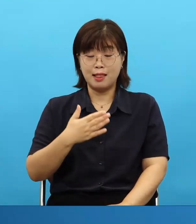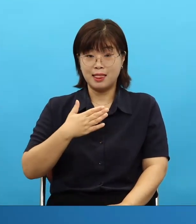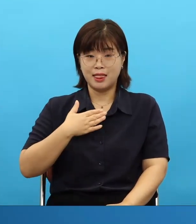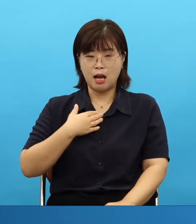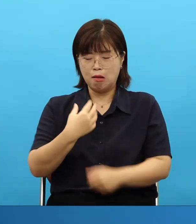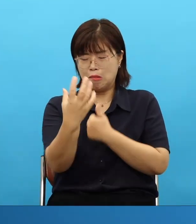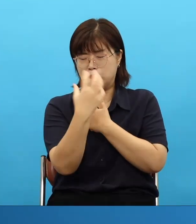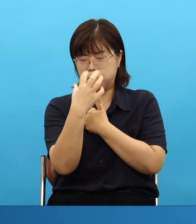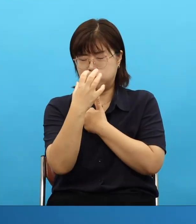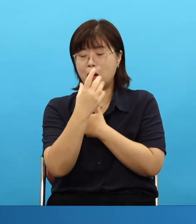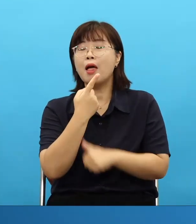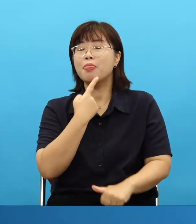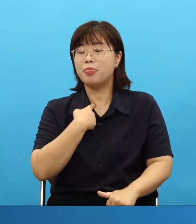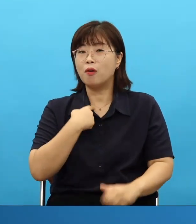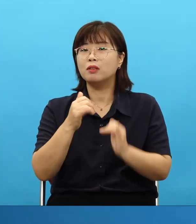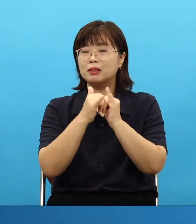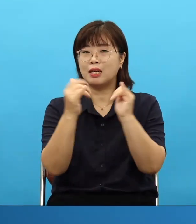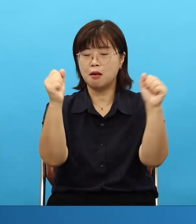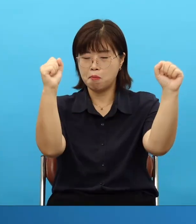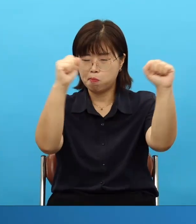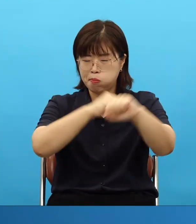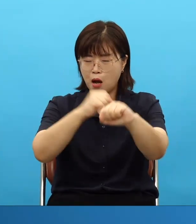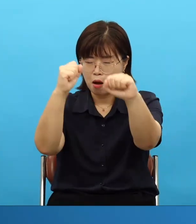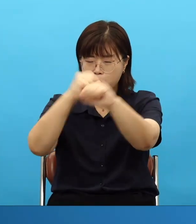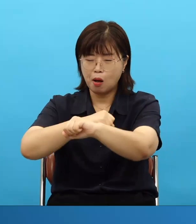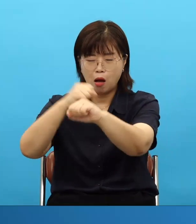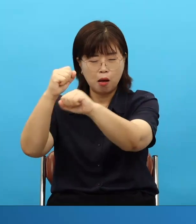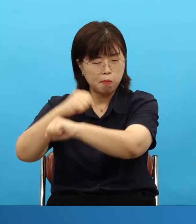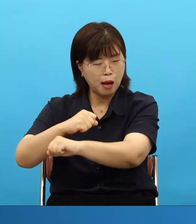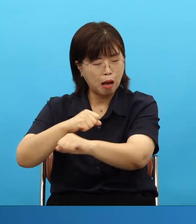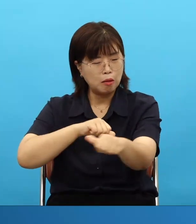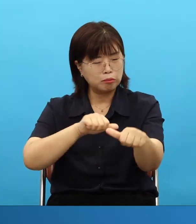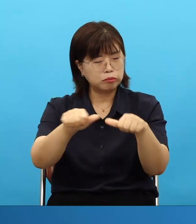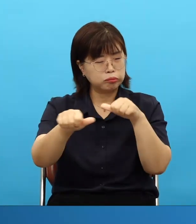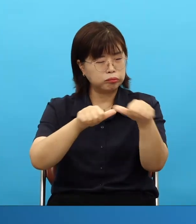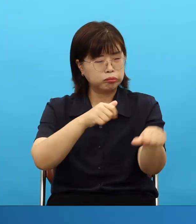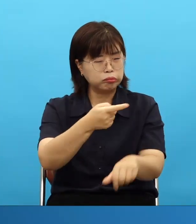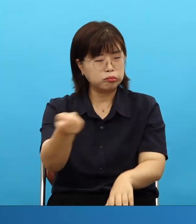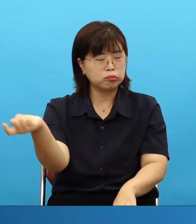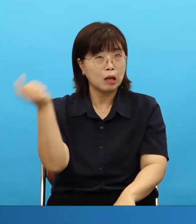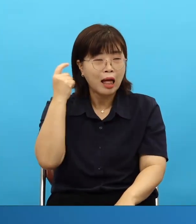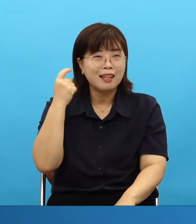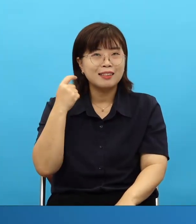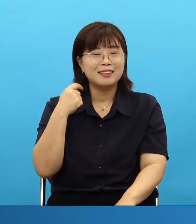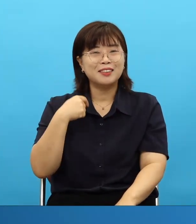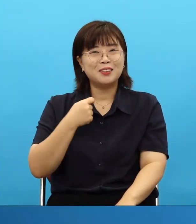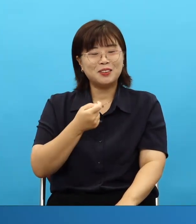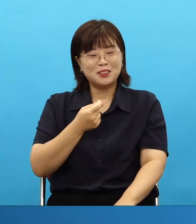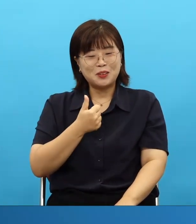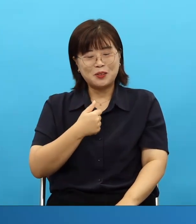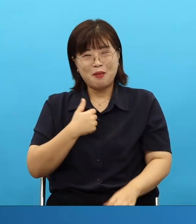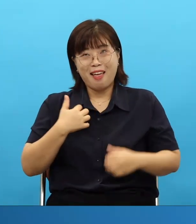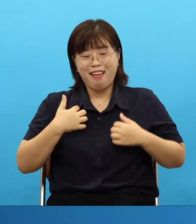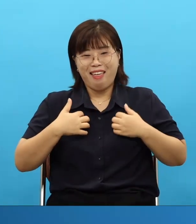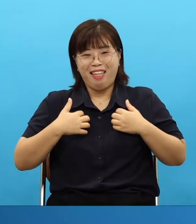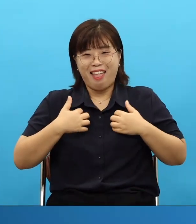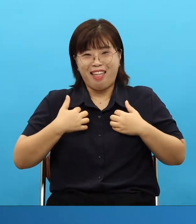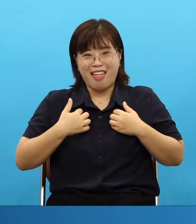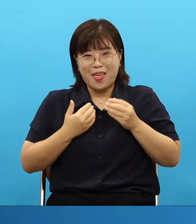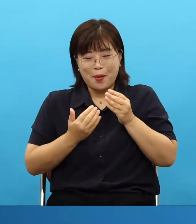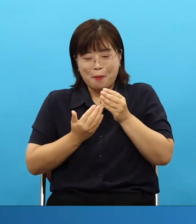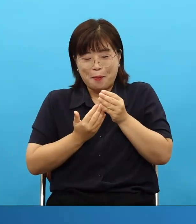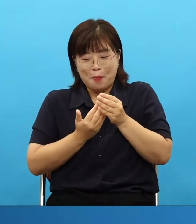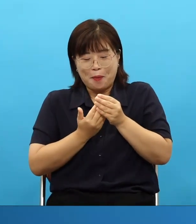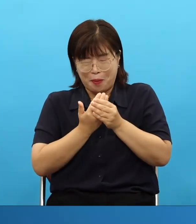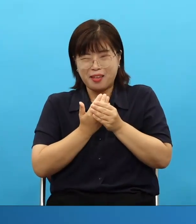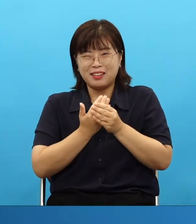소식을 들을 때 저도 인간성이 좀 안 좋은가 봐. 그 소식을 들으니까 좀 기쁨이 생기려는 거 있잖아요. And things really didn't work 잘 out for those 뒤졌다, people. And 이렇게.